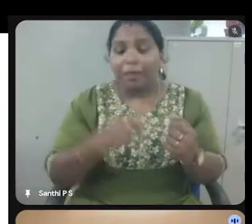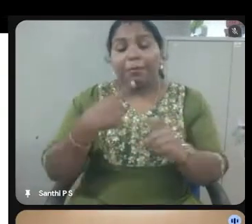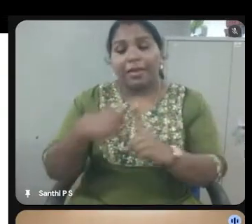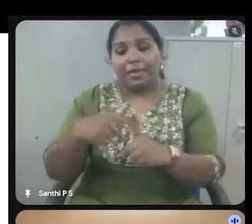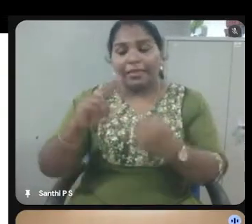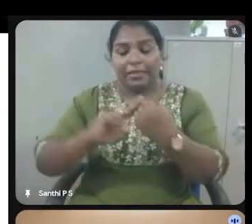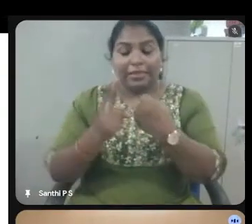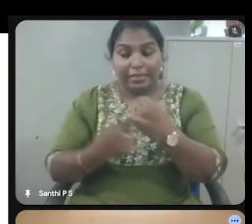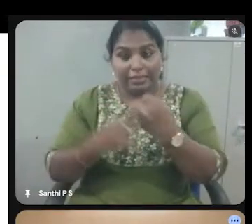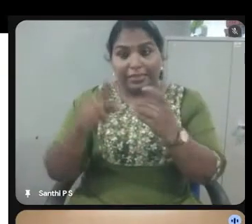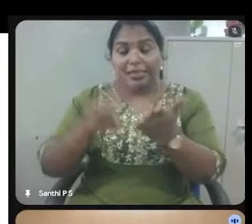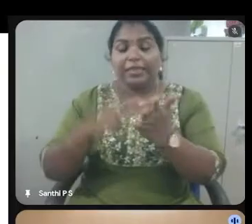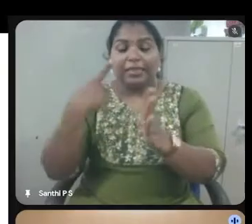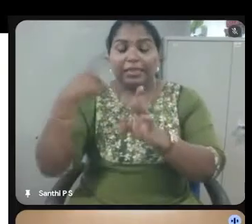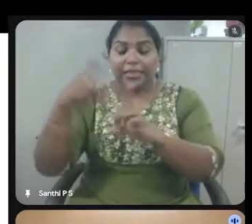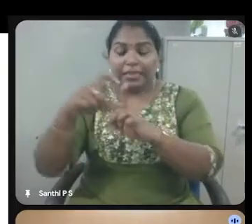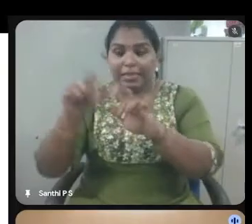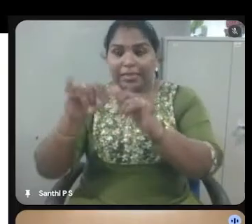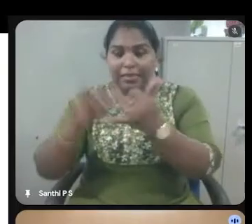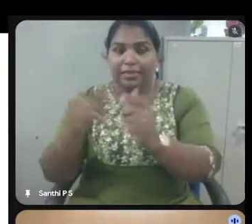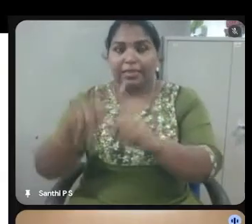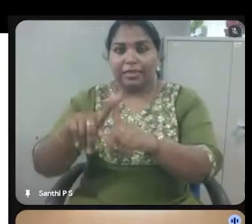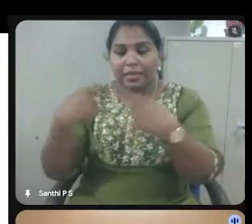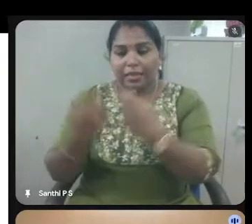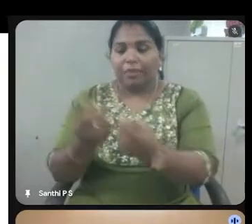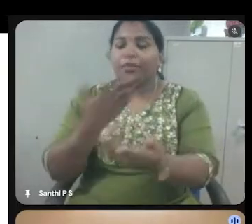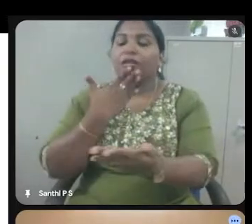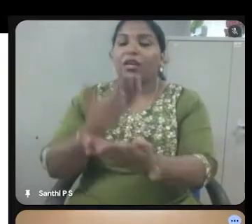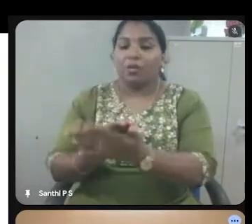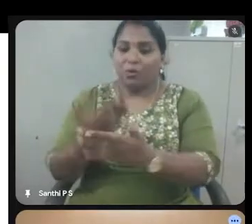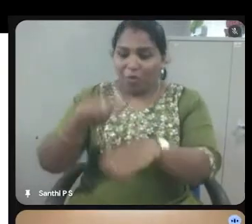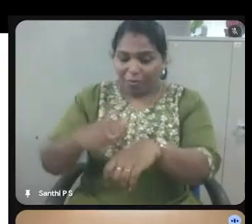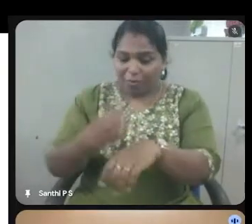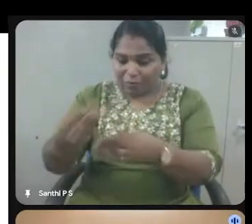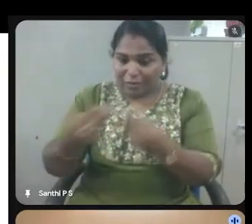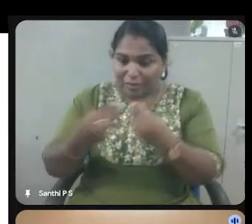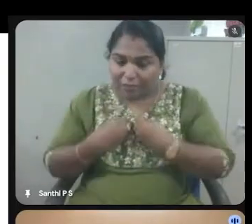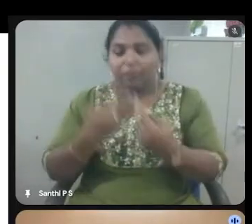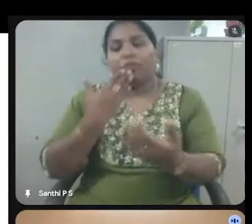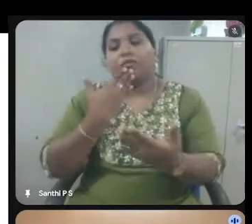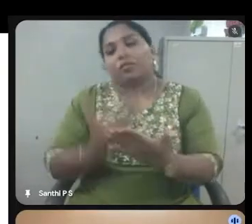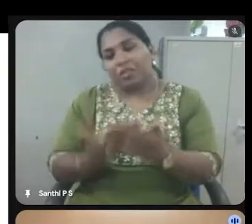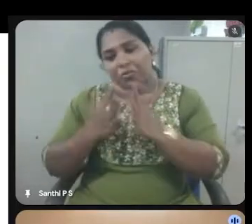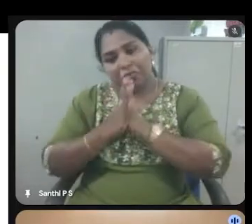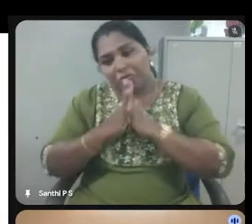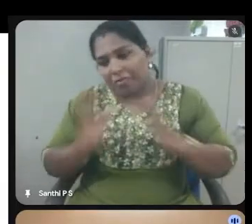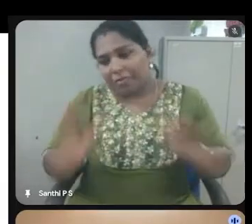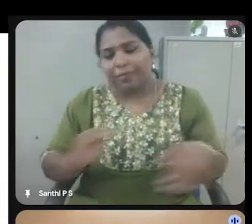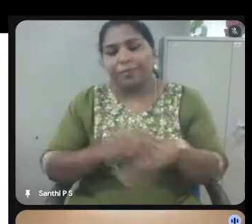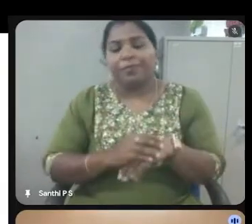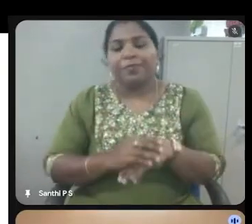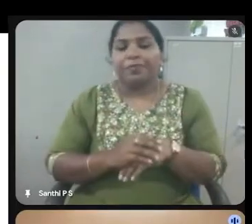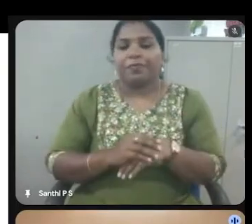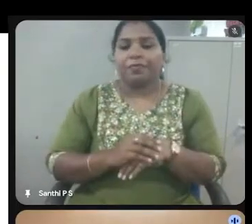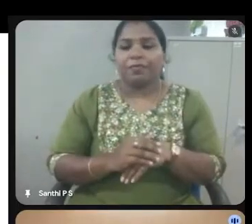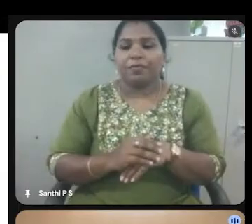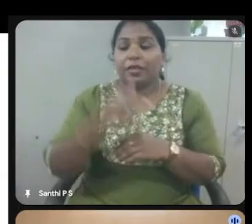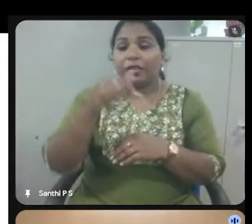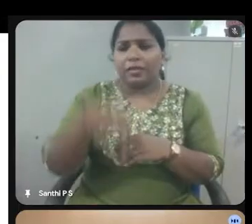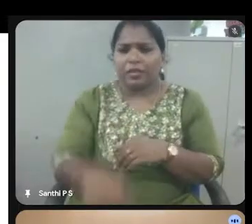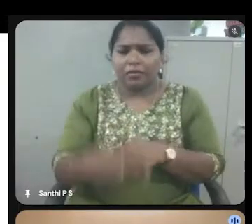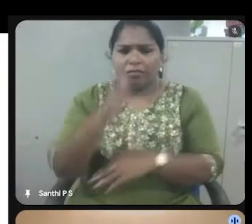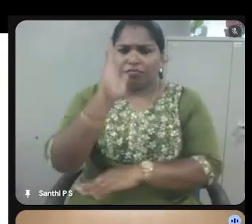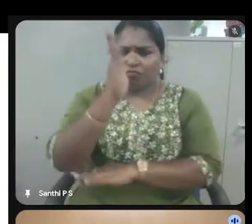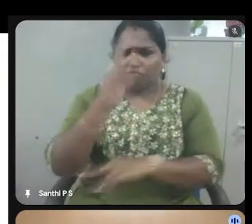എനിക്ക് ഇങ്ങനൊരു ടോപ്പിക്കിനെ കുറിച്ച് സംസാരിക്കാൻ അവസരം തന്നതിന്. അപ്പോൾ ഞാൻ ഇന്ന് നിങ്ങളുമായിട്ട് സംസാരിക്കാൻ